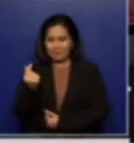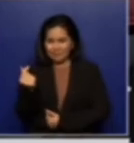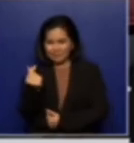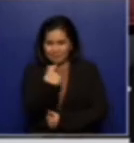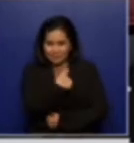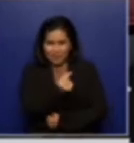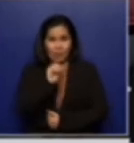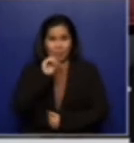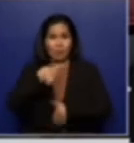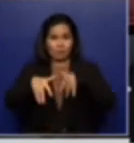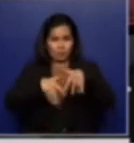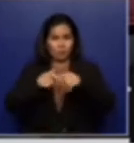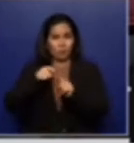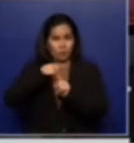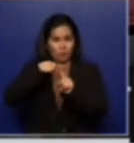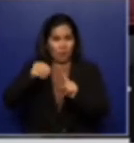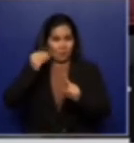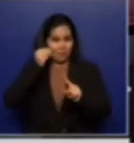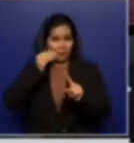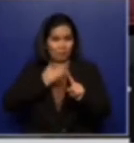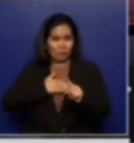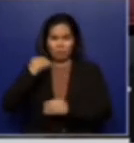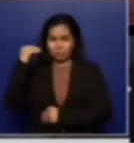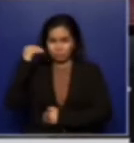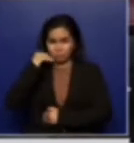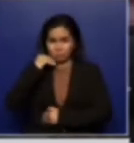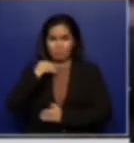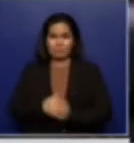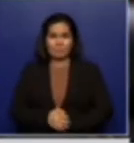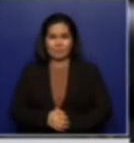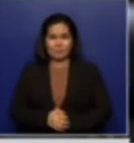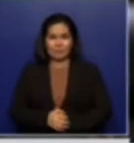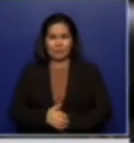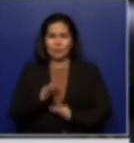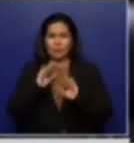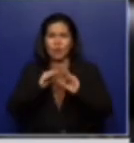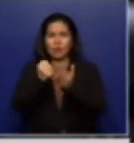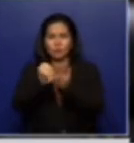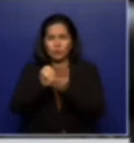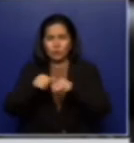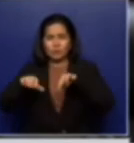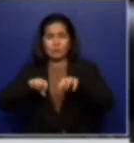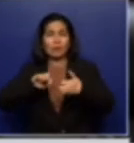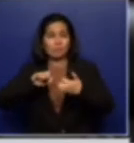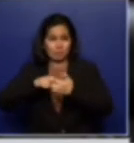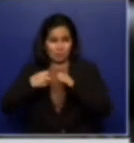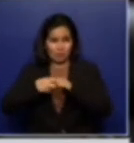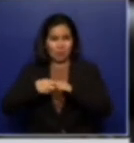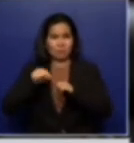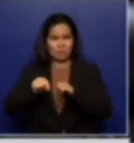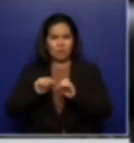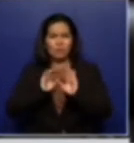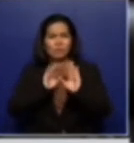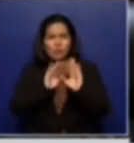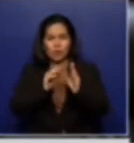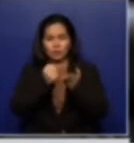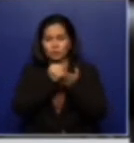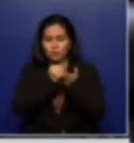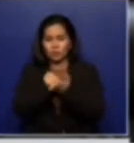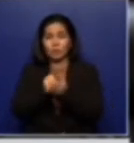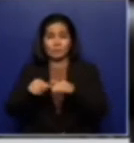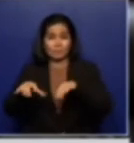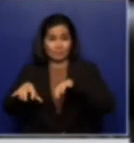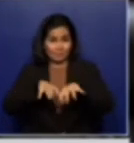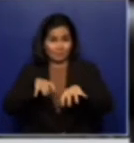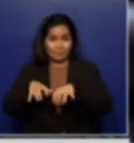นชาวโคราชบ้านผมช่วยแก้ไขเรื่องนี้แต่ครับผมฝากนะครับอีกเรื่องหนึ่